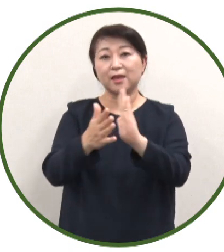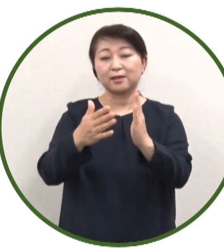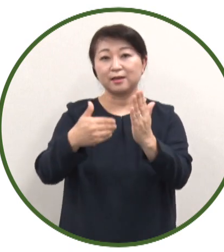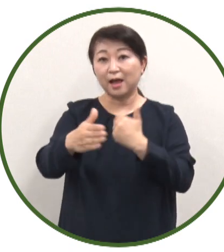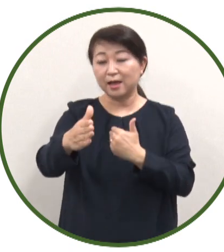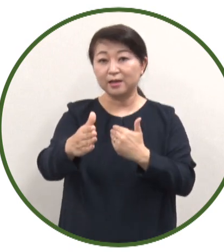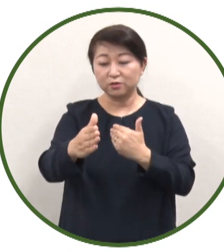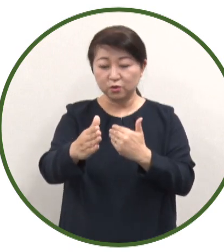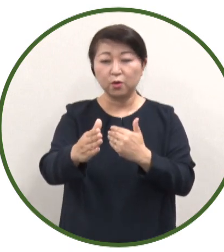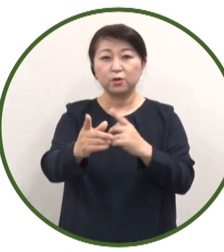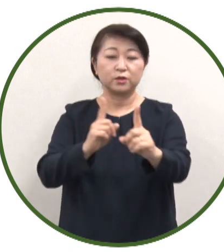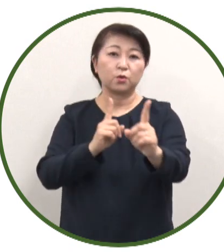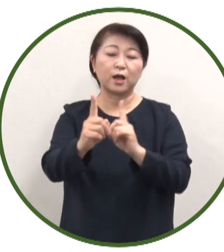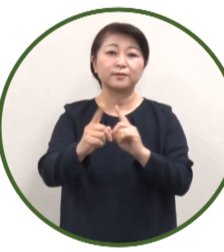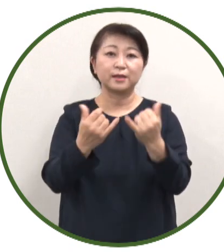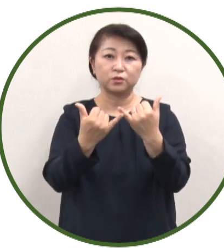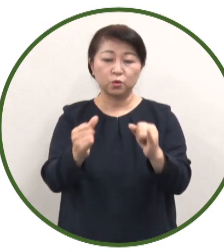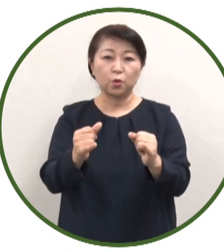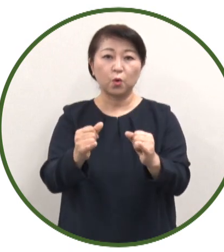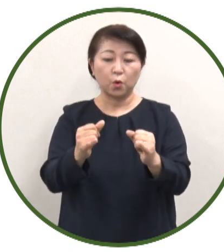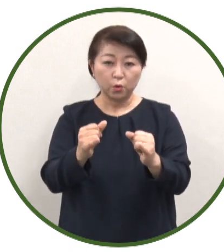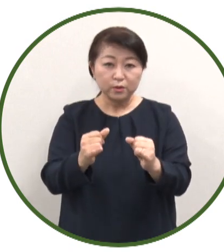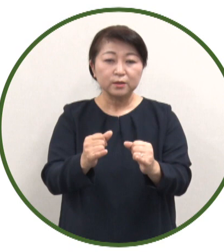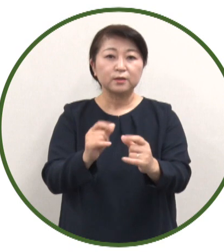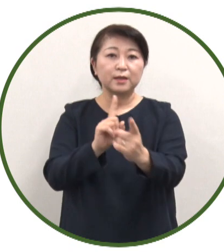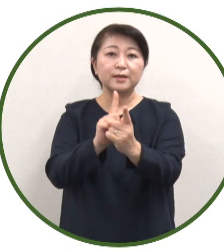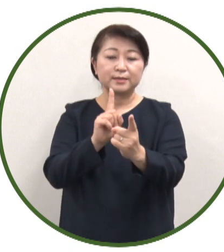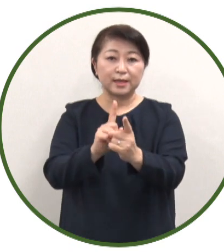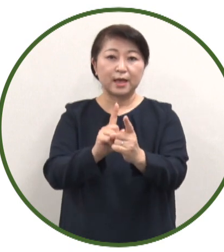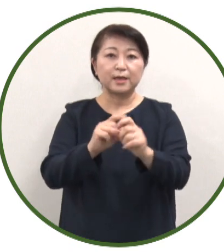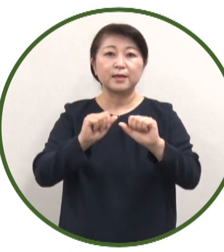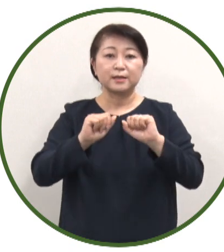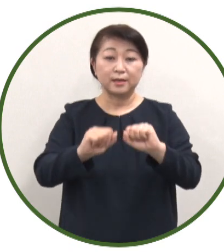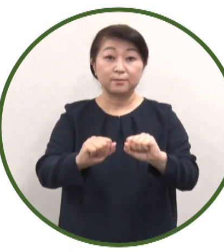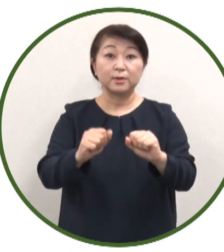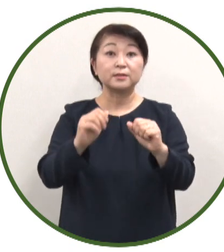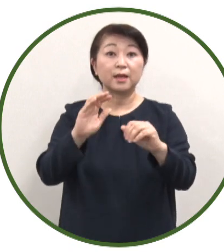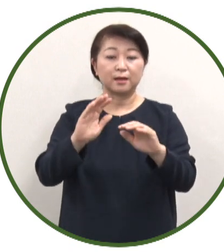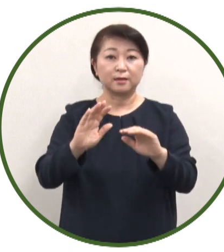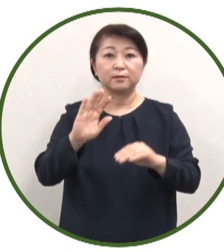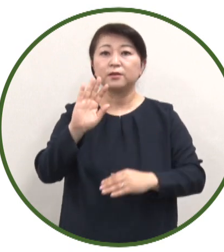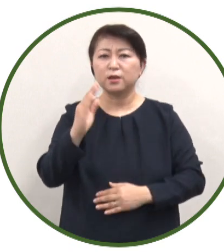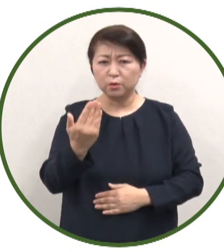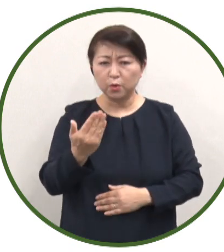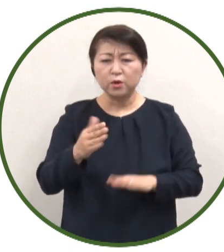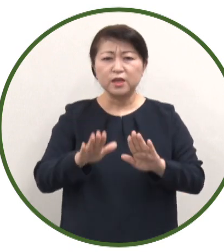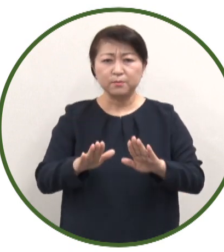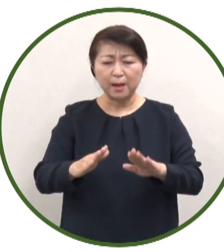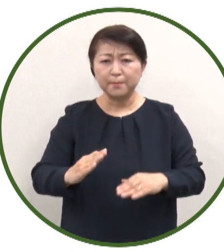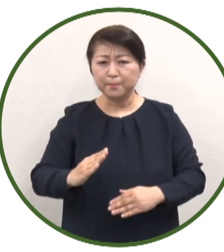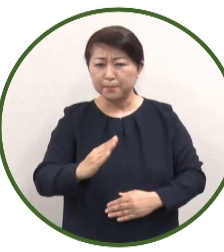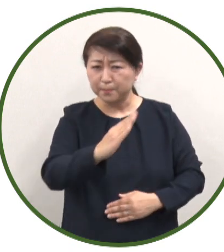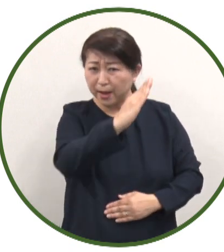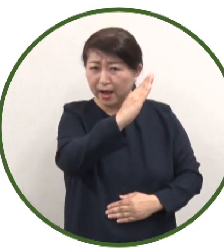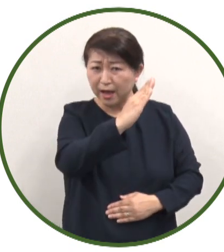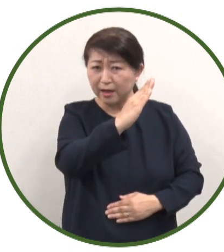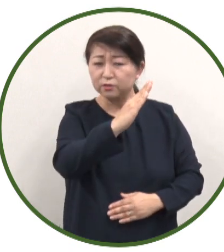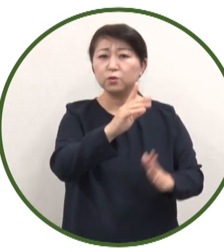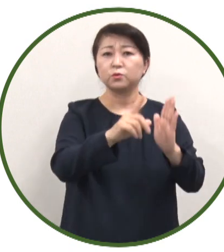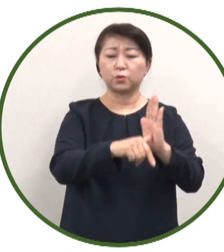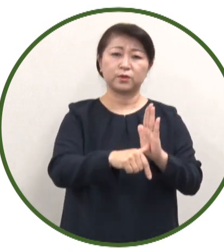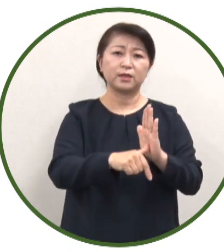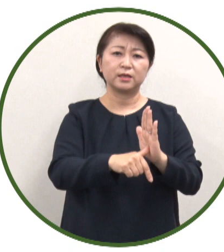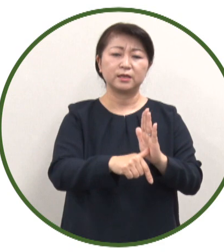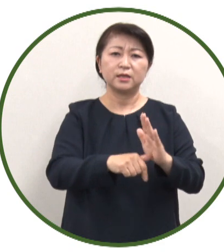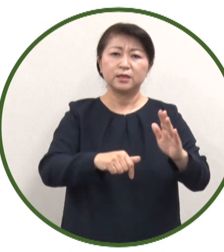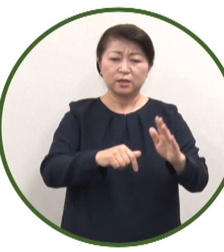PCR 集中実施を行ってきましたが、感染が急拡大しています現在の状況を踏まえまして、行動制